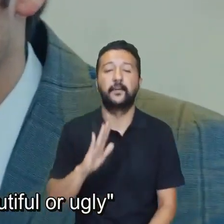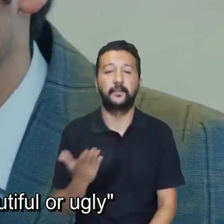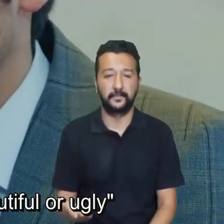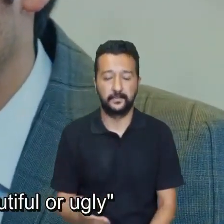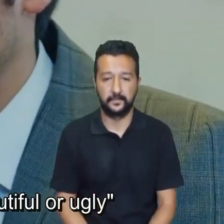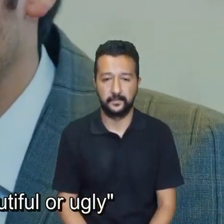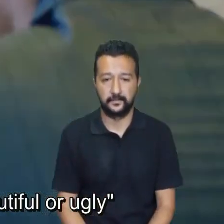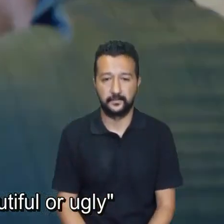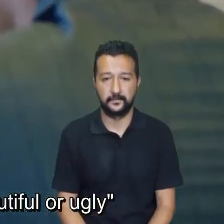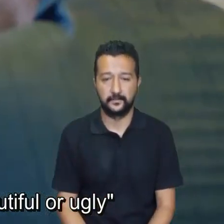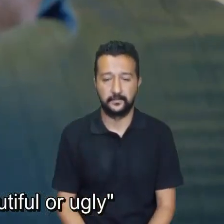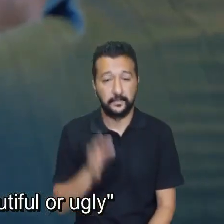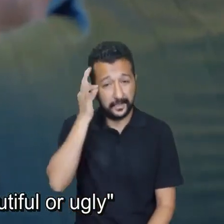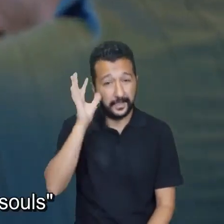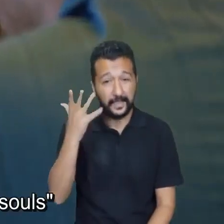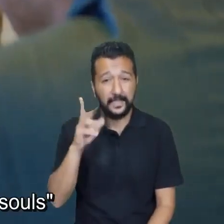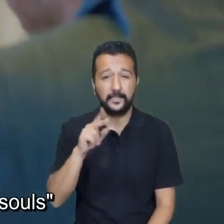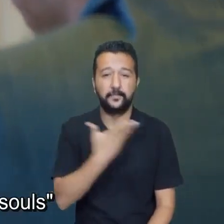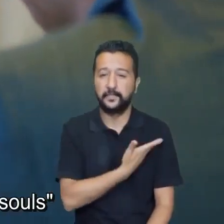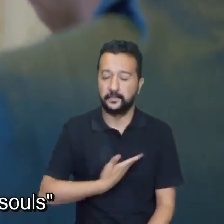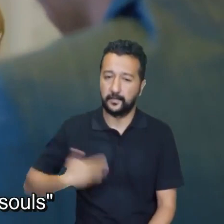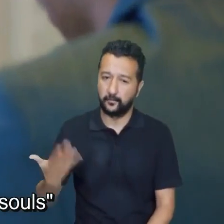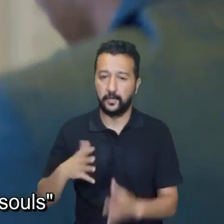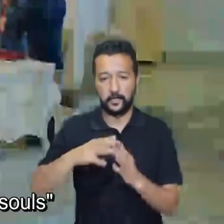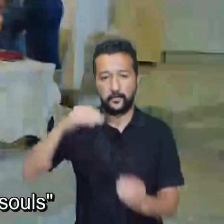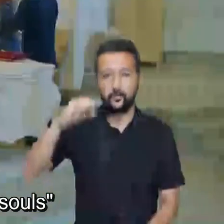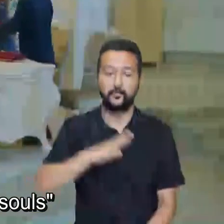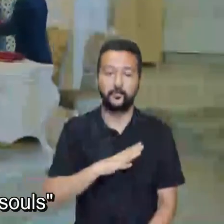Itır'ın başını ellerinin arasına alıp alnından öptü.